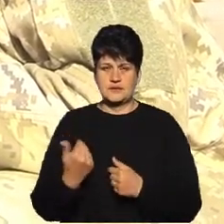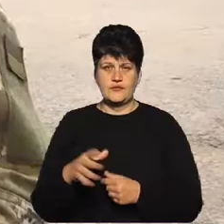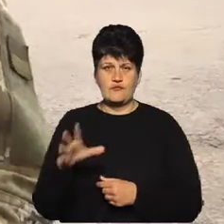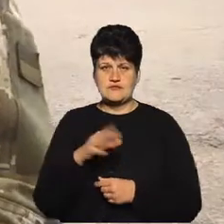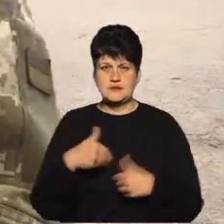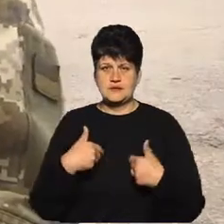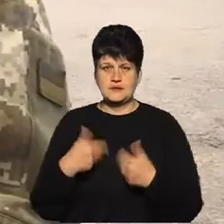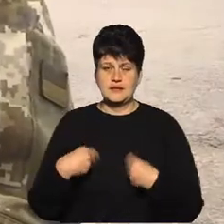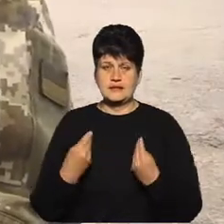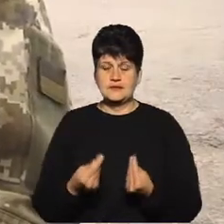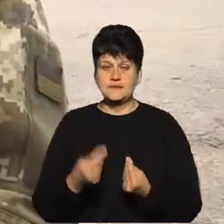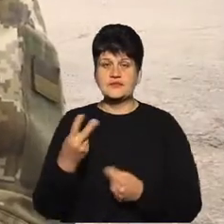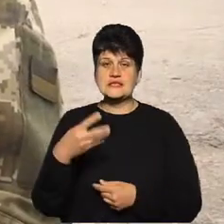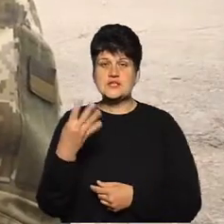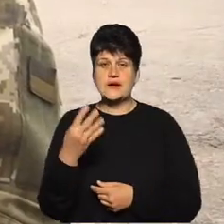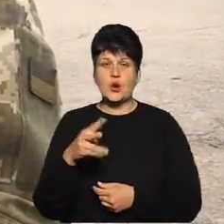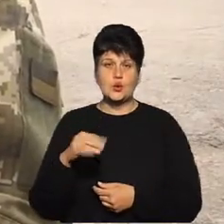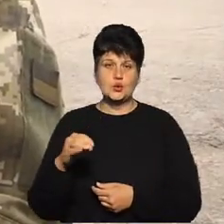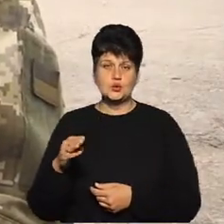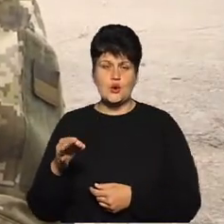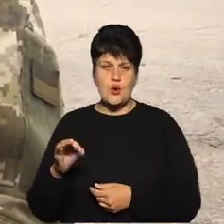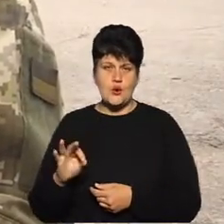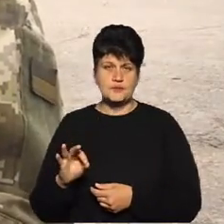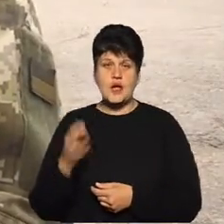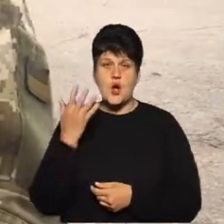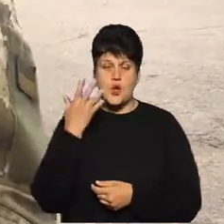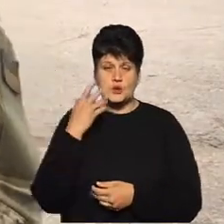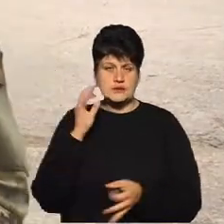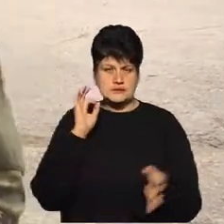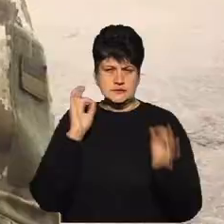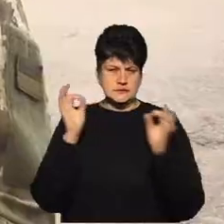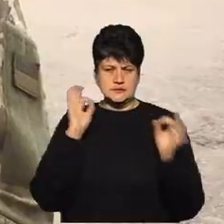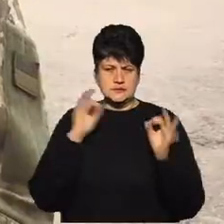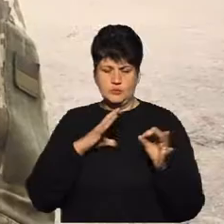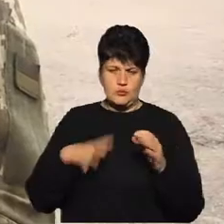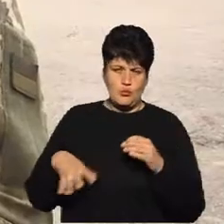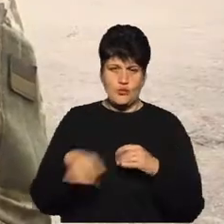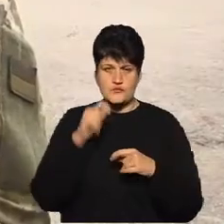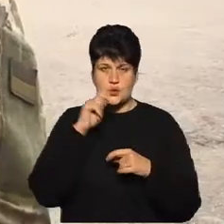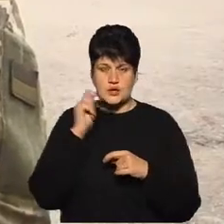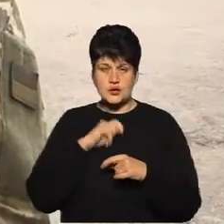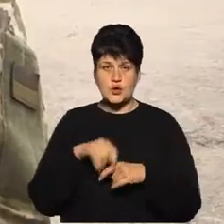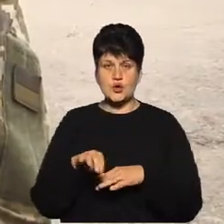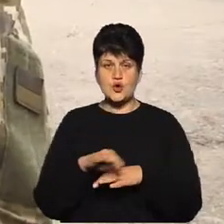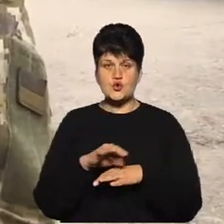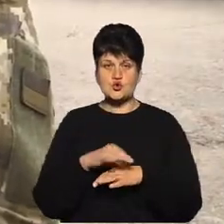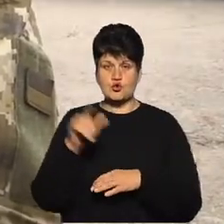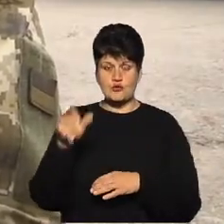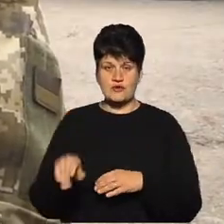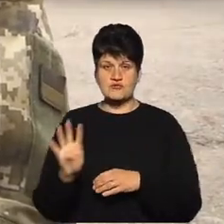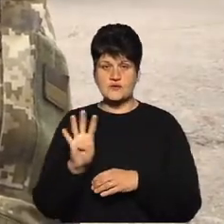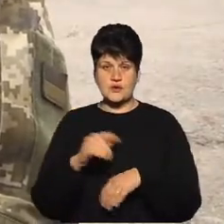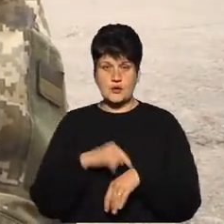передавай. 24 лютого, коли пролунала та тривога по всій Україні, чоловік о 4-й ранку пішов на